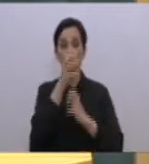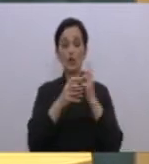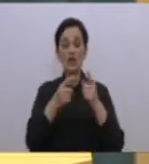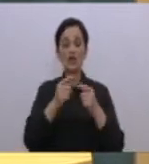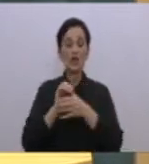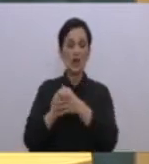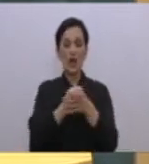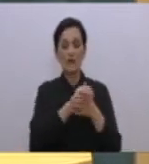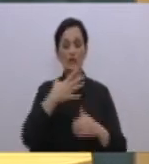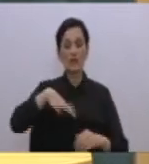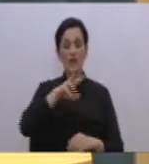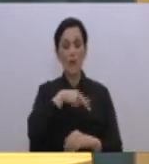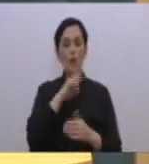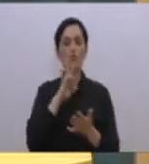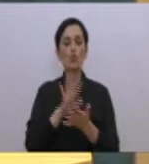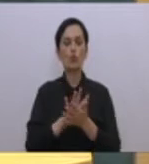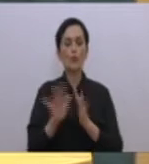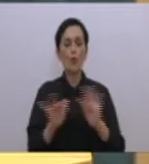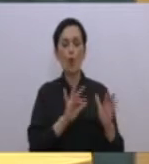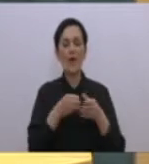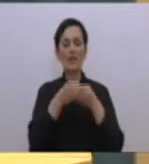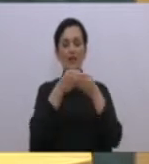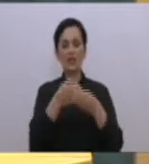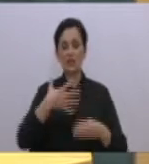კავშირში საქართველოს პარლამენტის მუდმივმოქმედმა დელეგაციამ